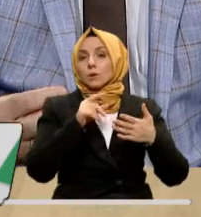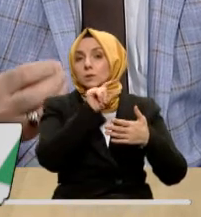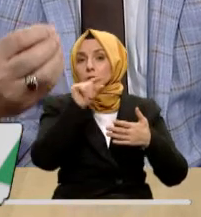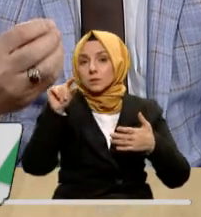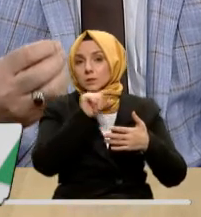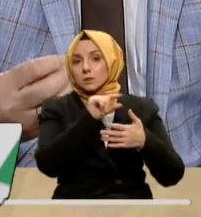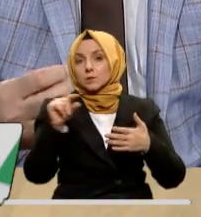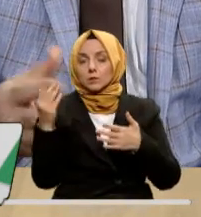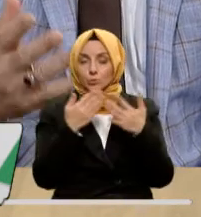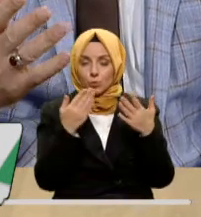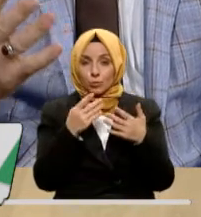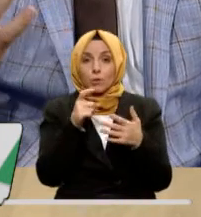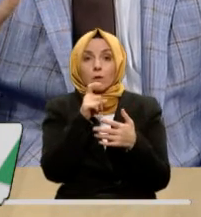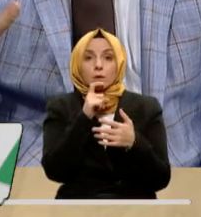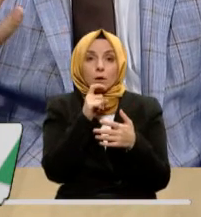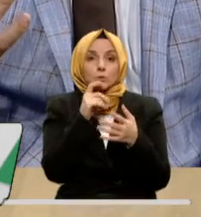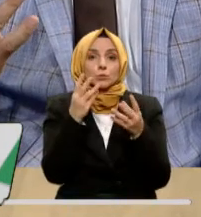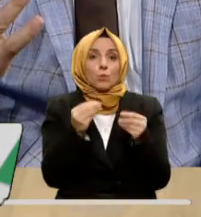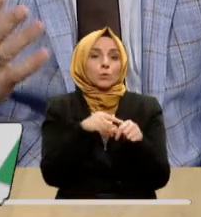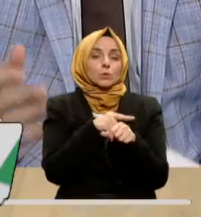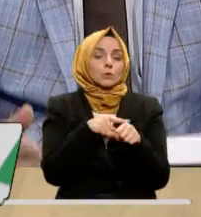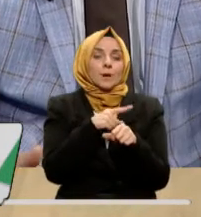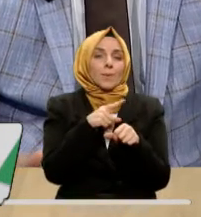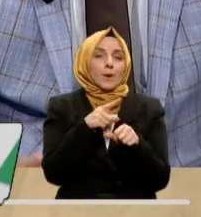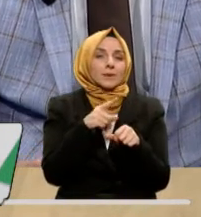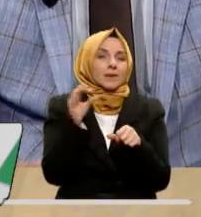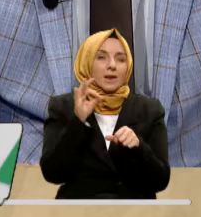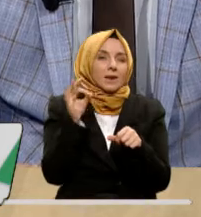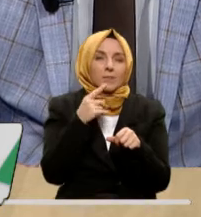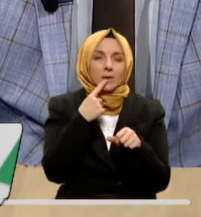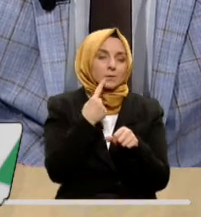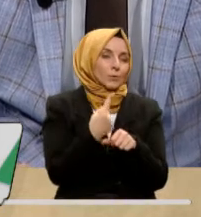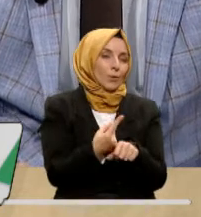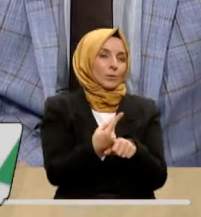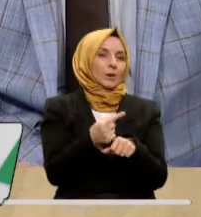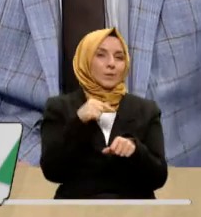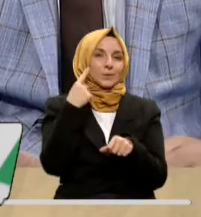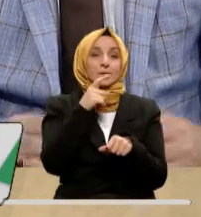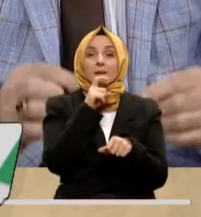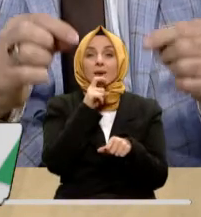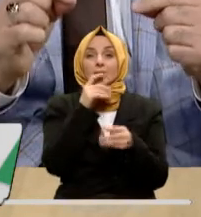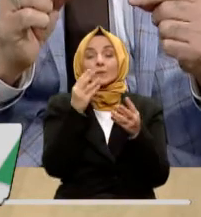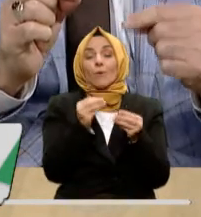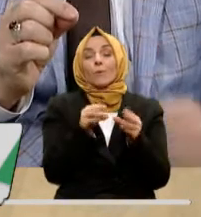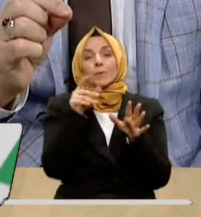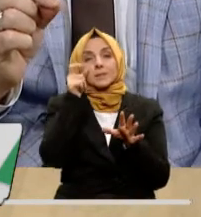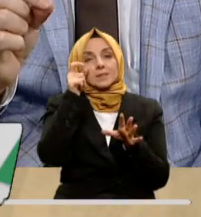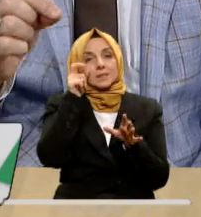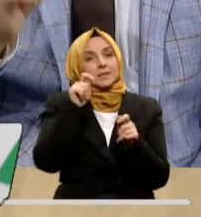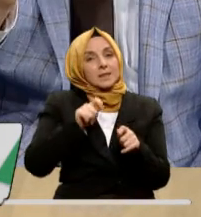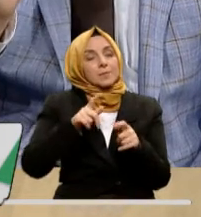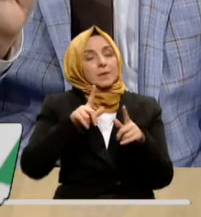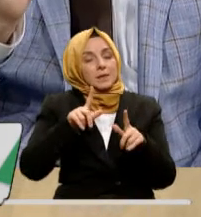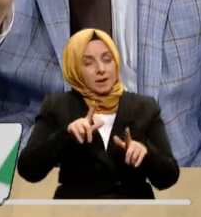en ufak bir yanlışlık kabul edilemez yakın Tabii kesinlikle en ufak Yani seni